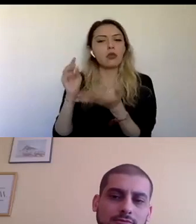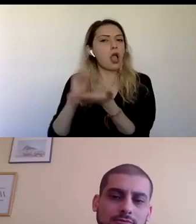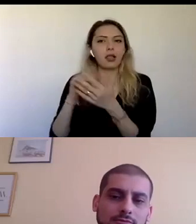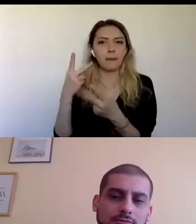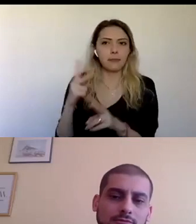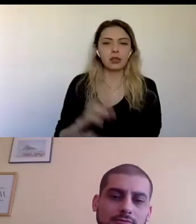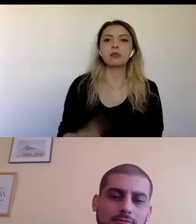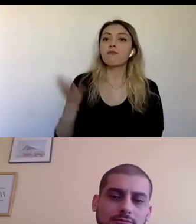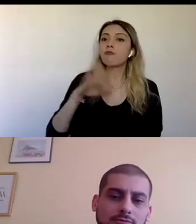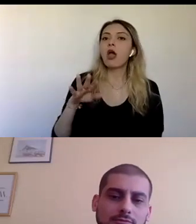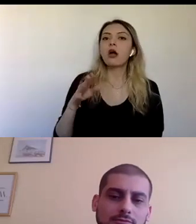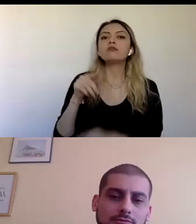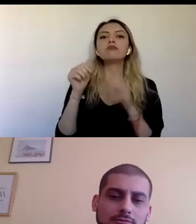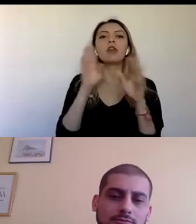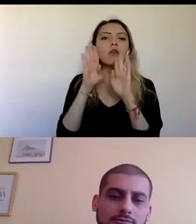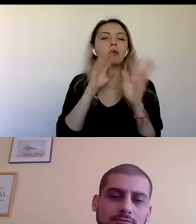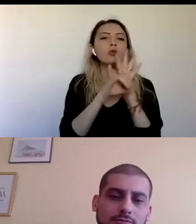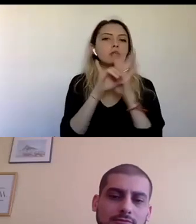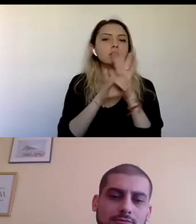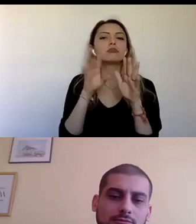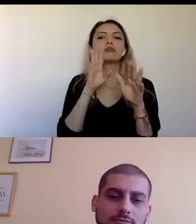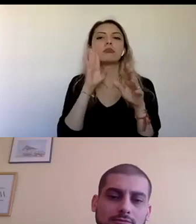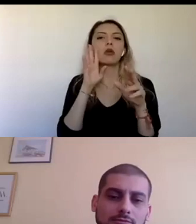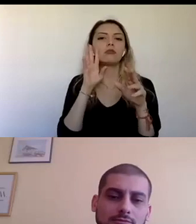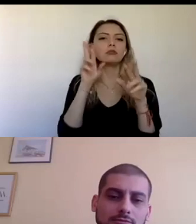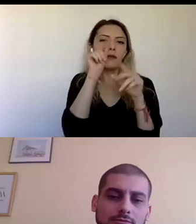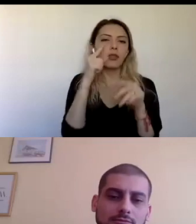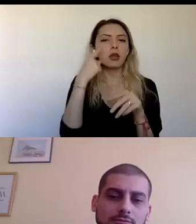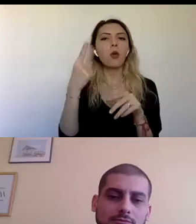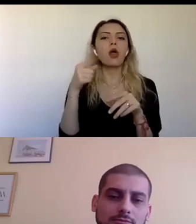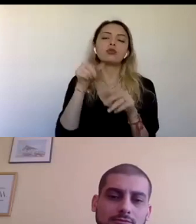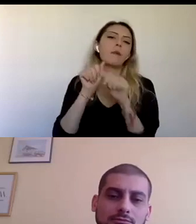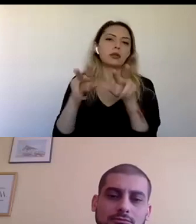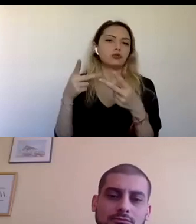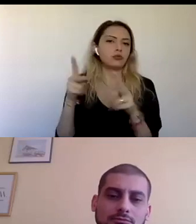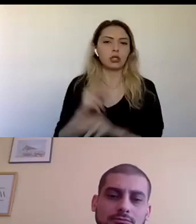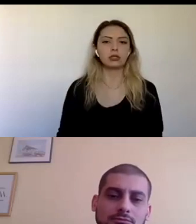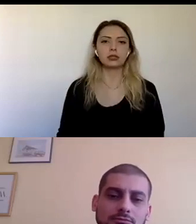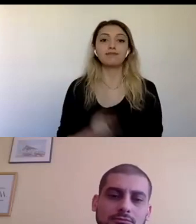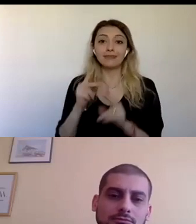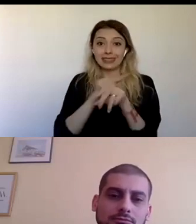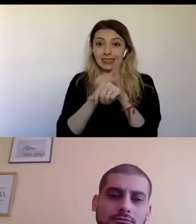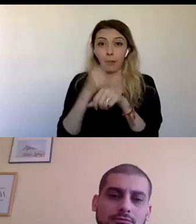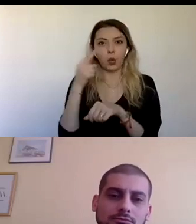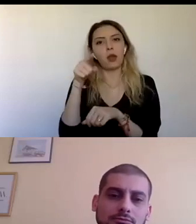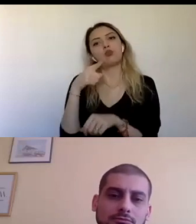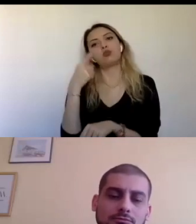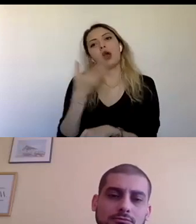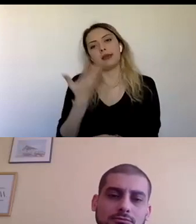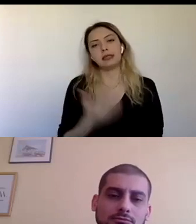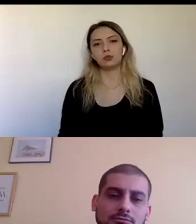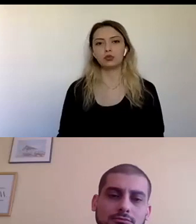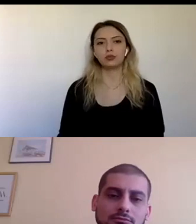izleme çalışmasının zaman, yani bir zamansal bir süreci varsa insanlara anlatmanıza yarar. Bir diğeri